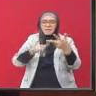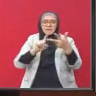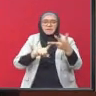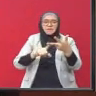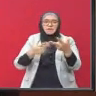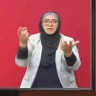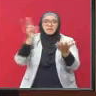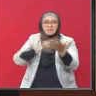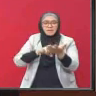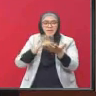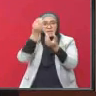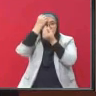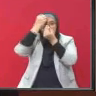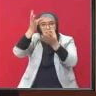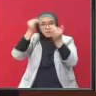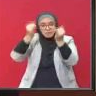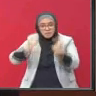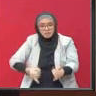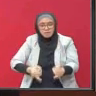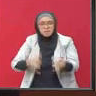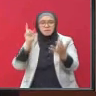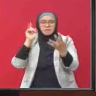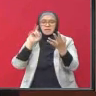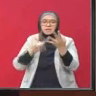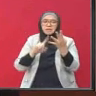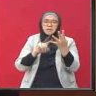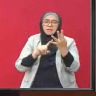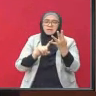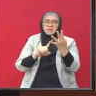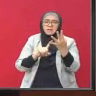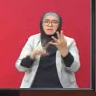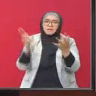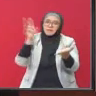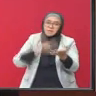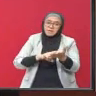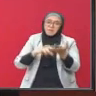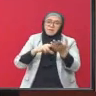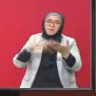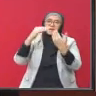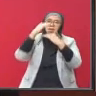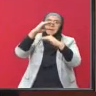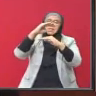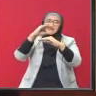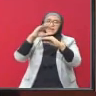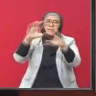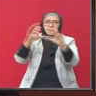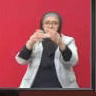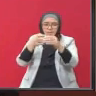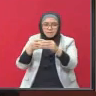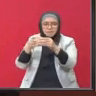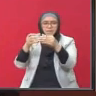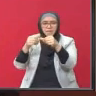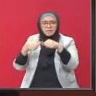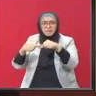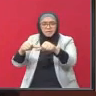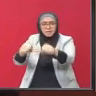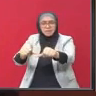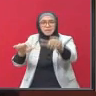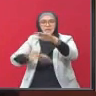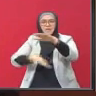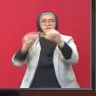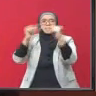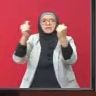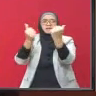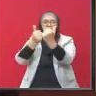pribadi individu dan keempat record yang Tarah pengelasannya masih tetap dulu kepada agensi peucut